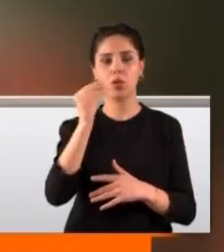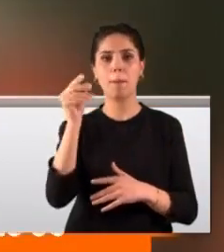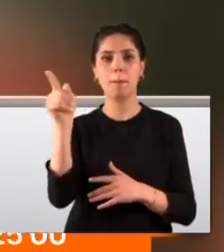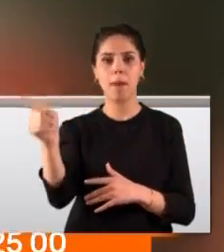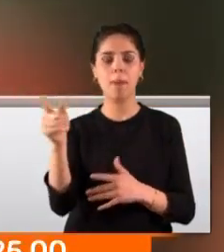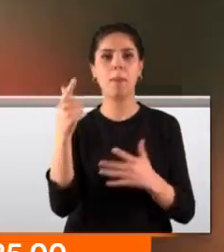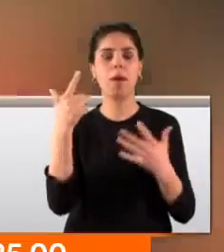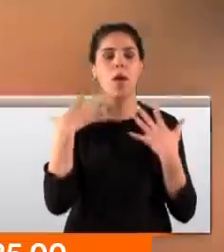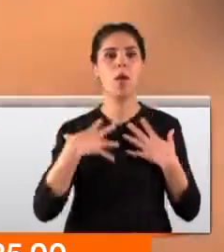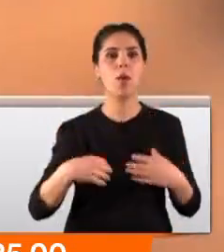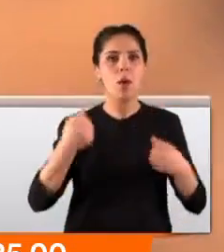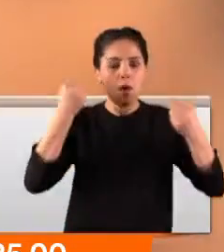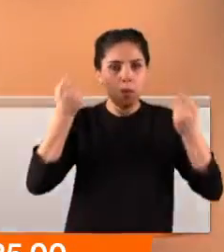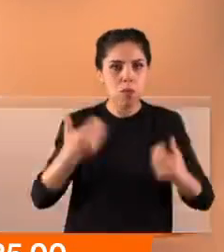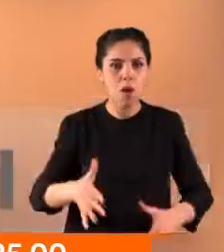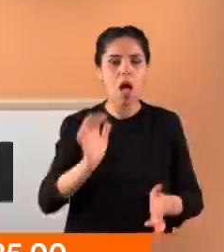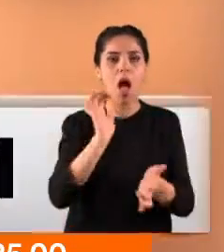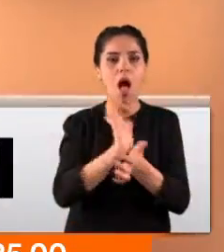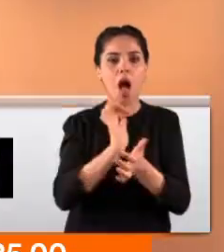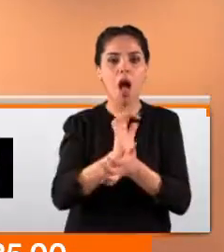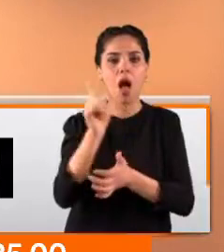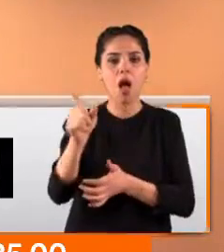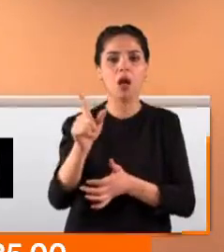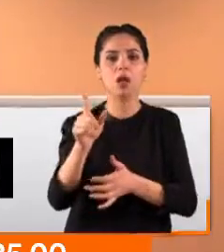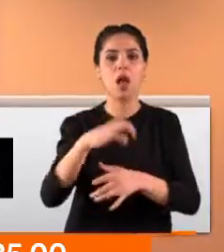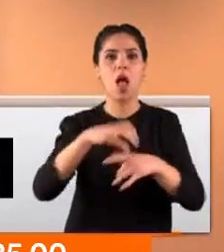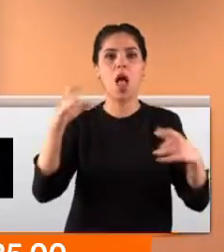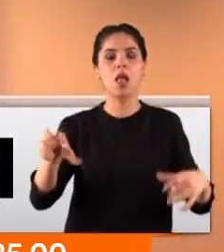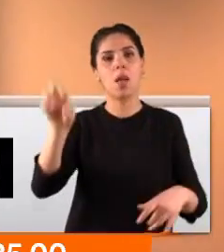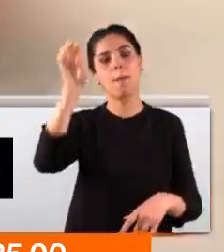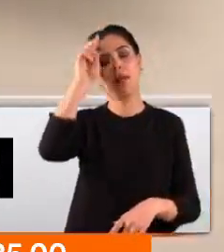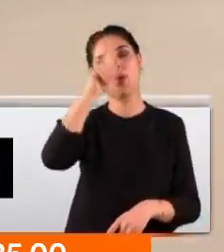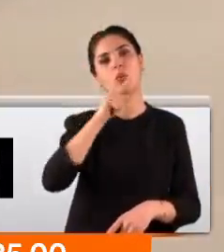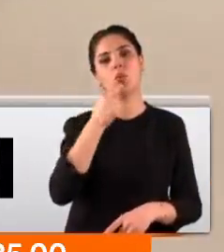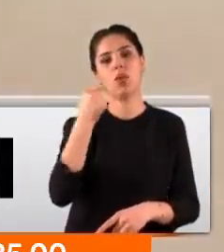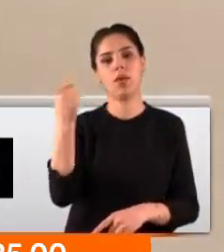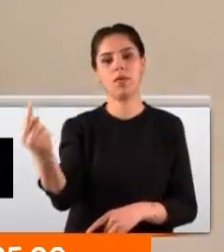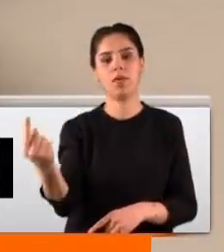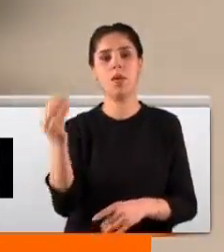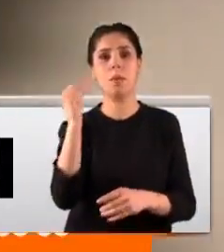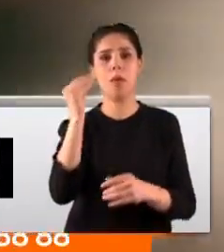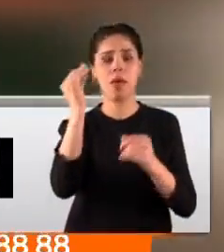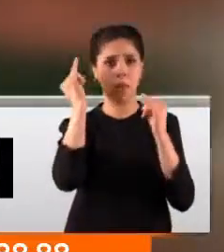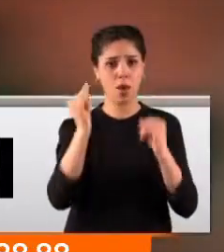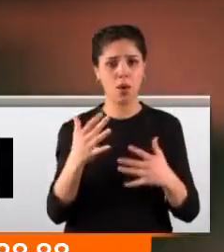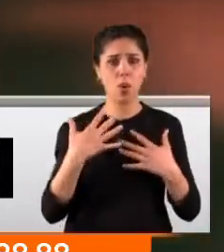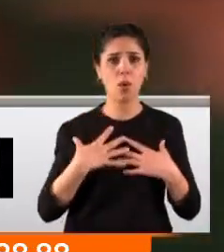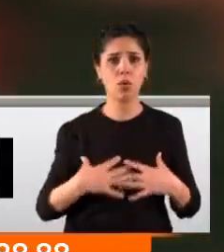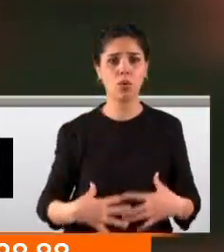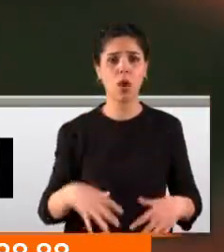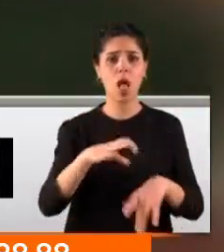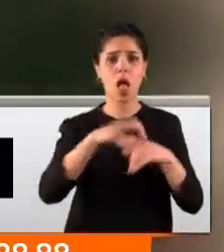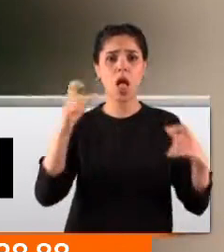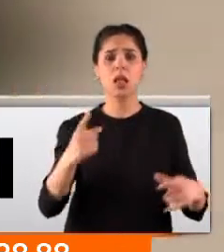bebek daha da fenalaştı. Aileye o anda hastane psikolojisi açıklaması yapıldı. Ancak durumu giderek kötüleşti. Öyle ki